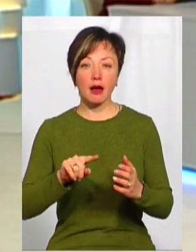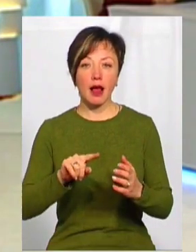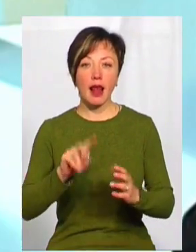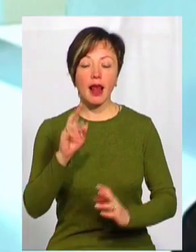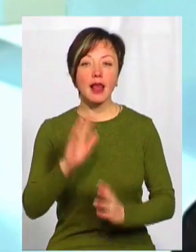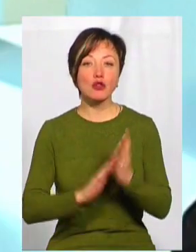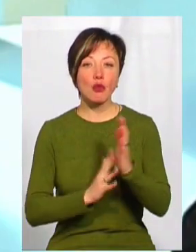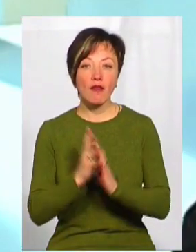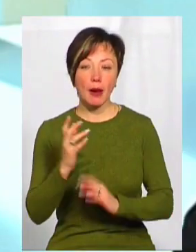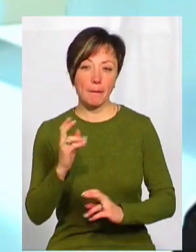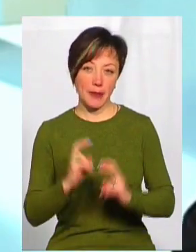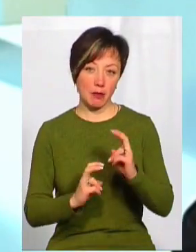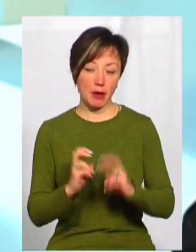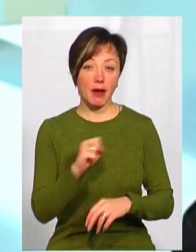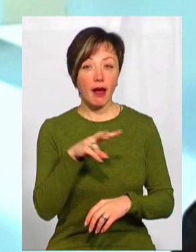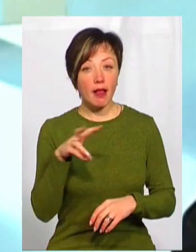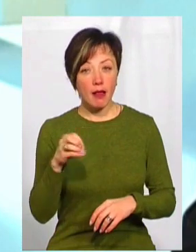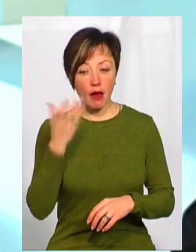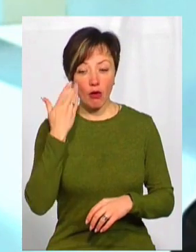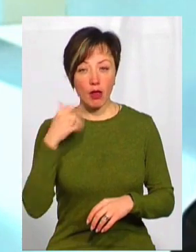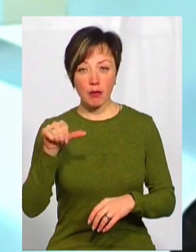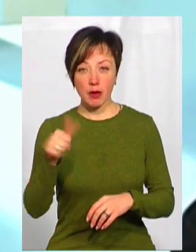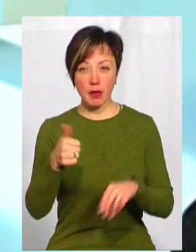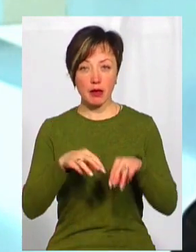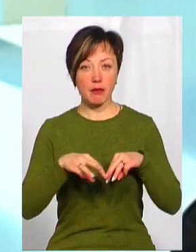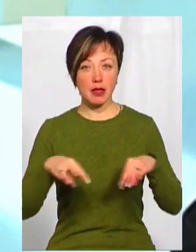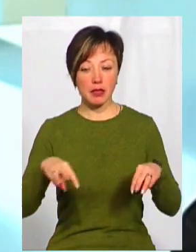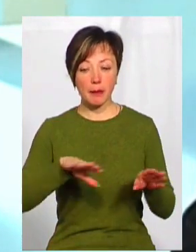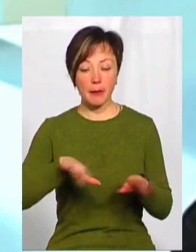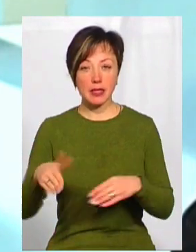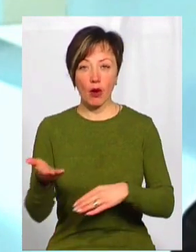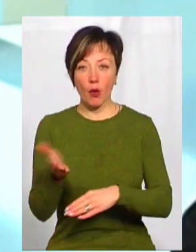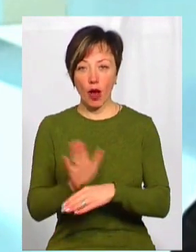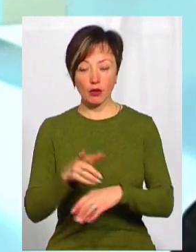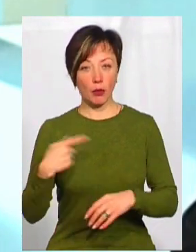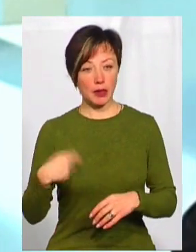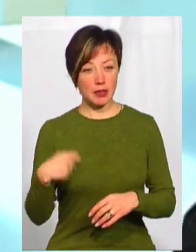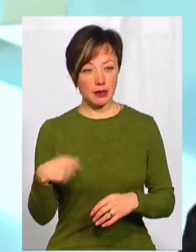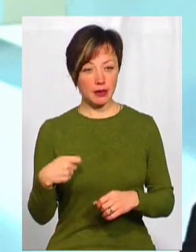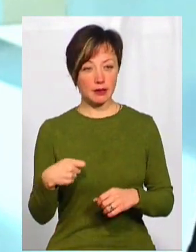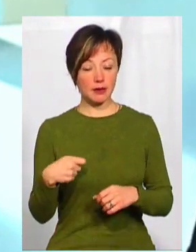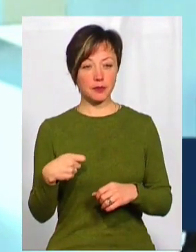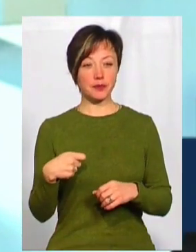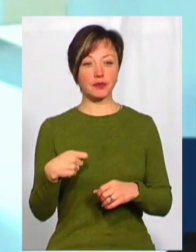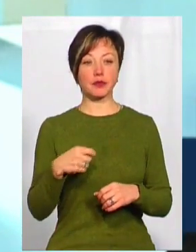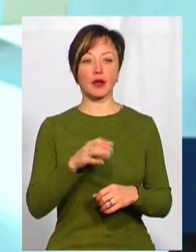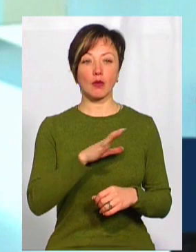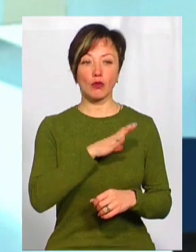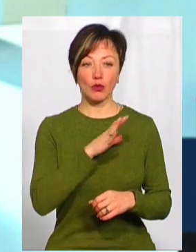Але коли прем'єр-міністр ще, ну, після указу президента, який у нас